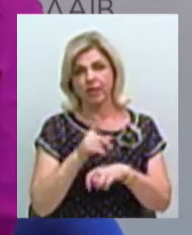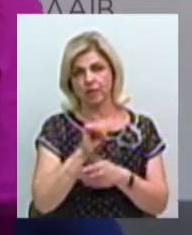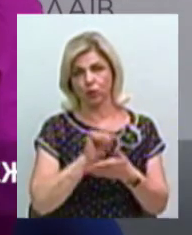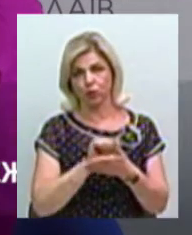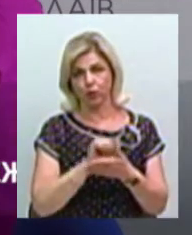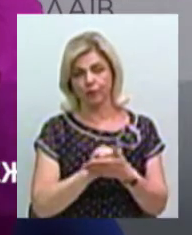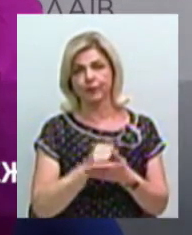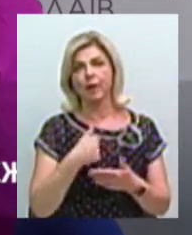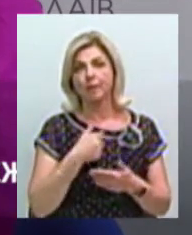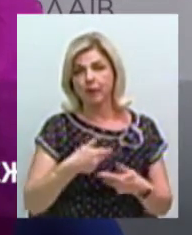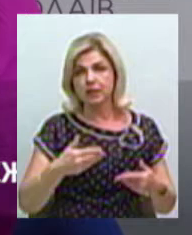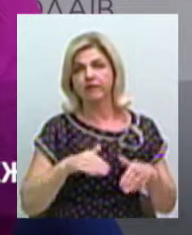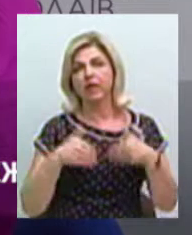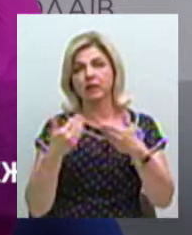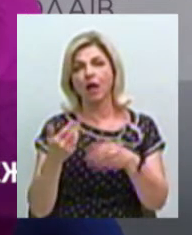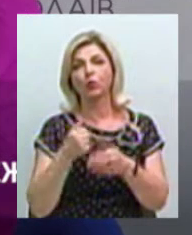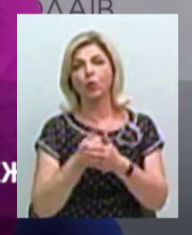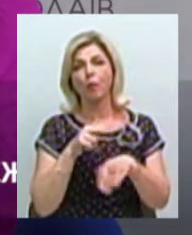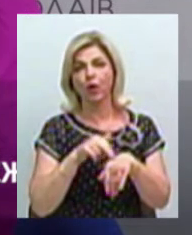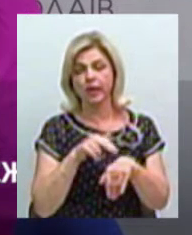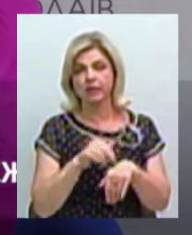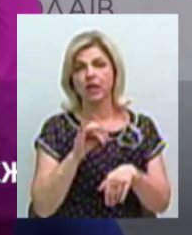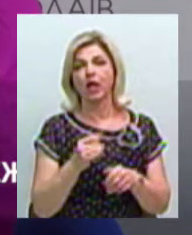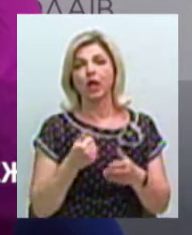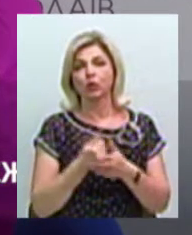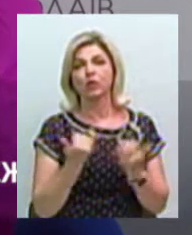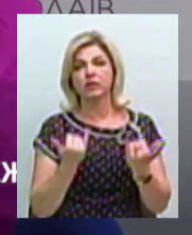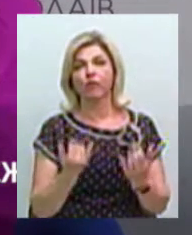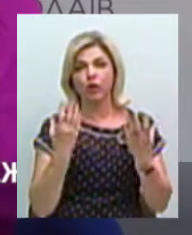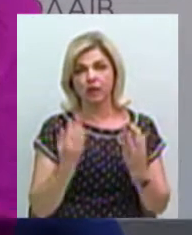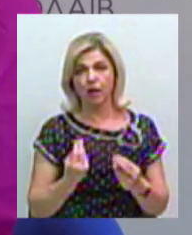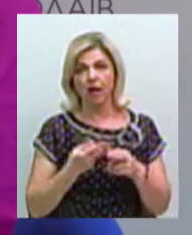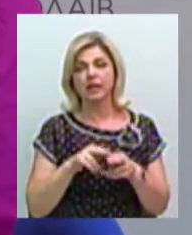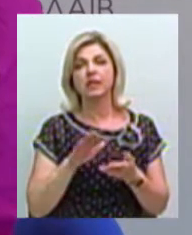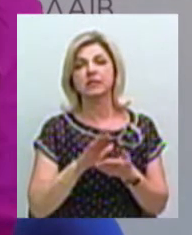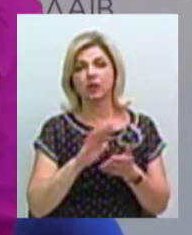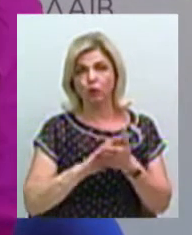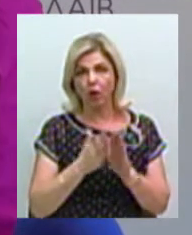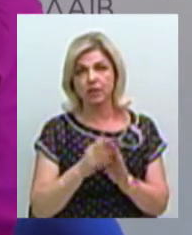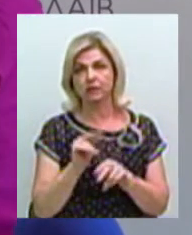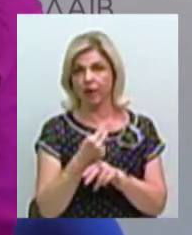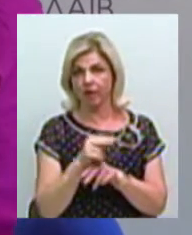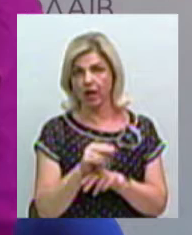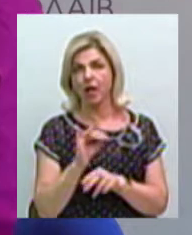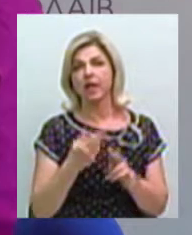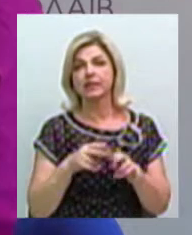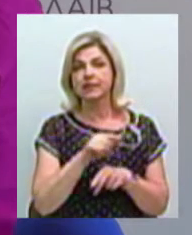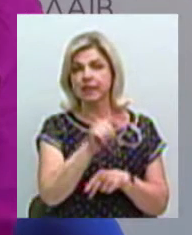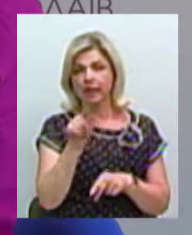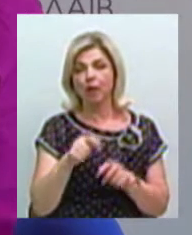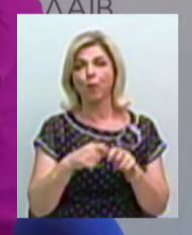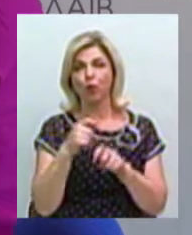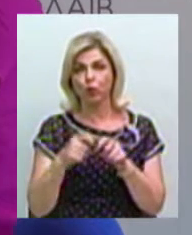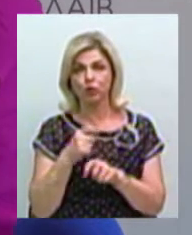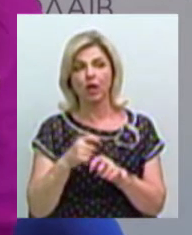поліції, але більше до сьогоднішнього дня ця ситуація виправлялась. І наразі це порушення було усунено,